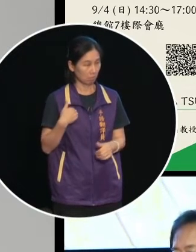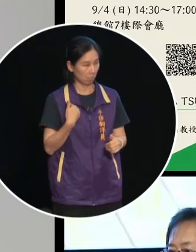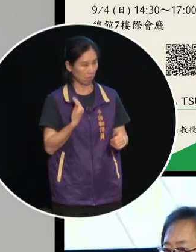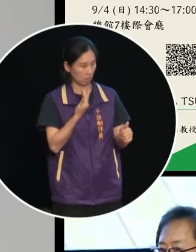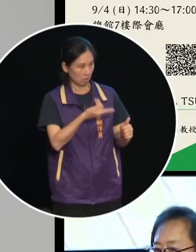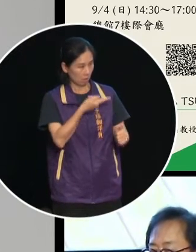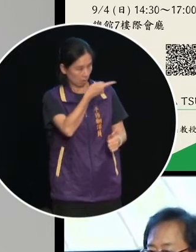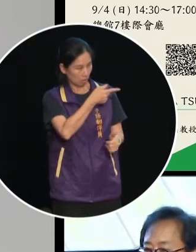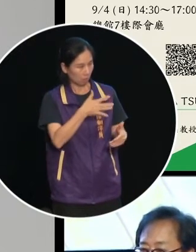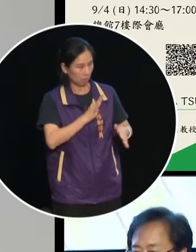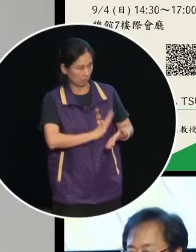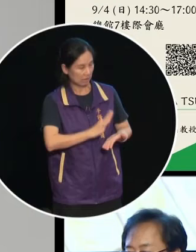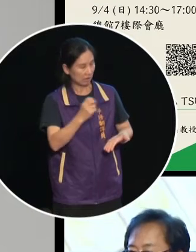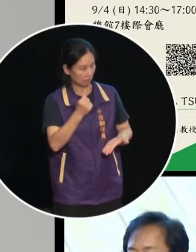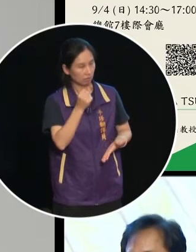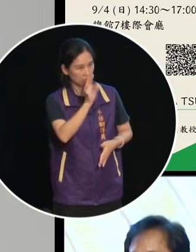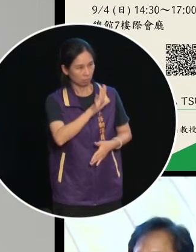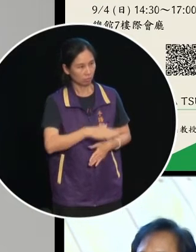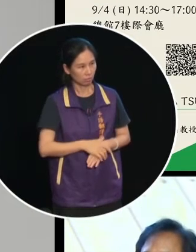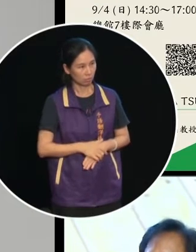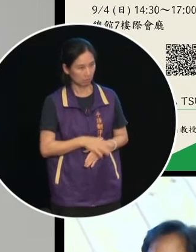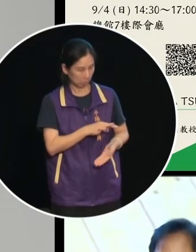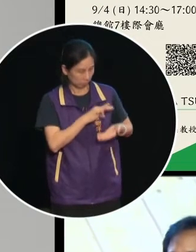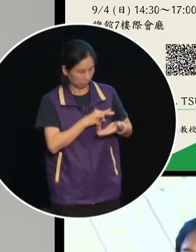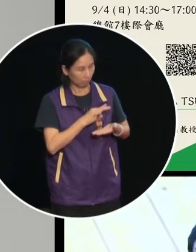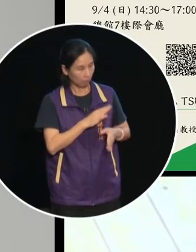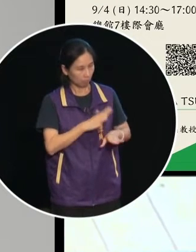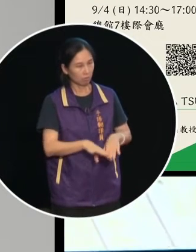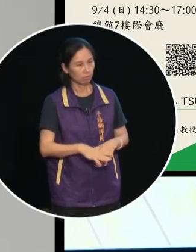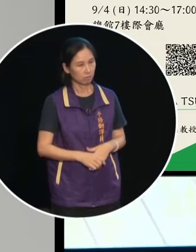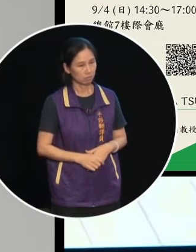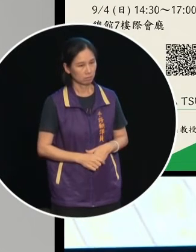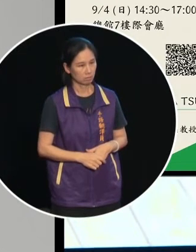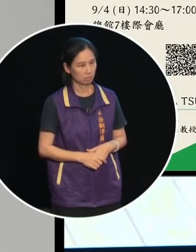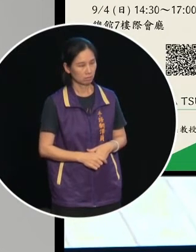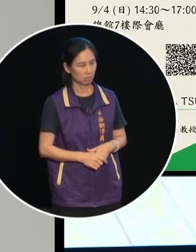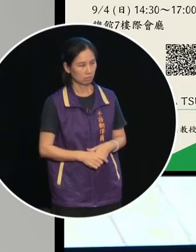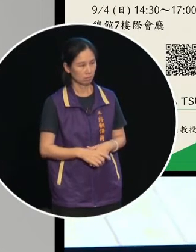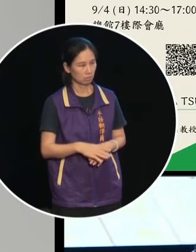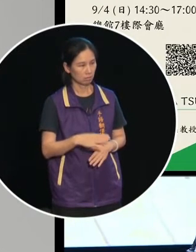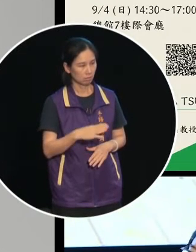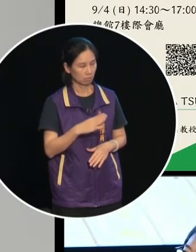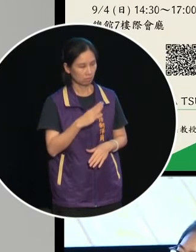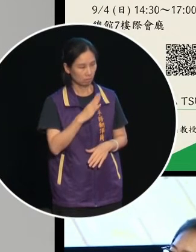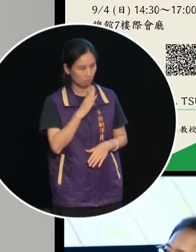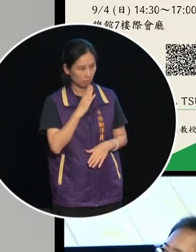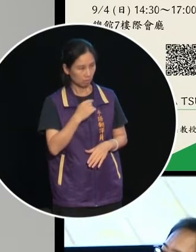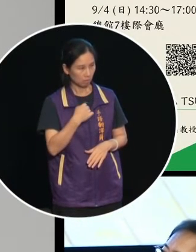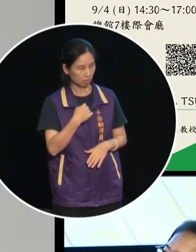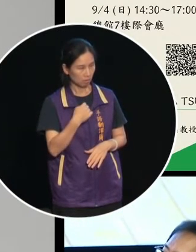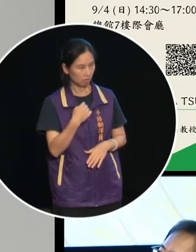理压力，让他们觉得这样的一个担心，才是这个我们所谓的一个